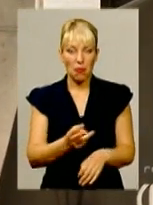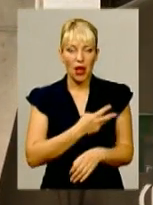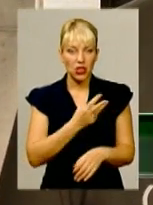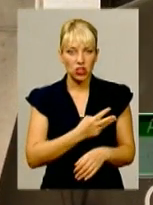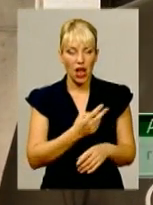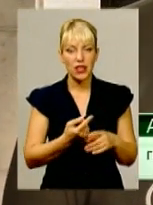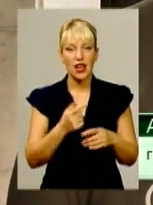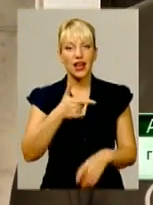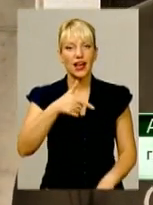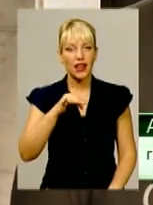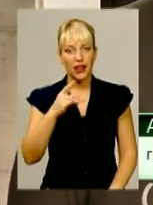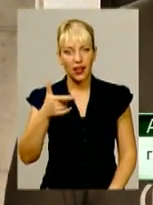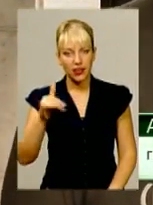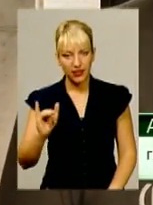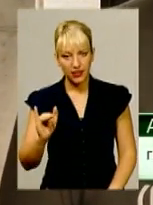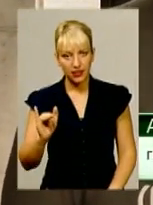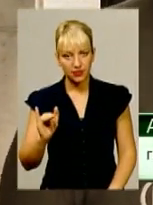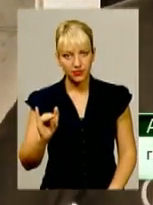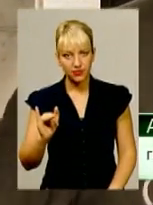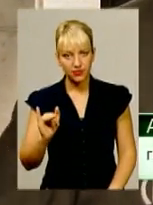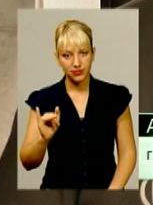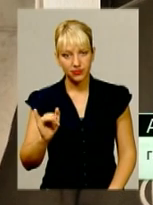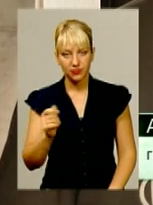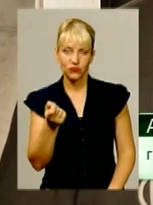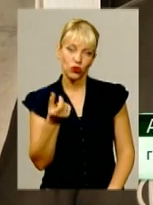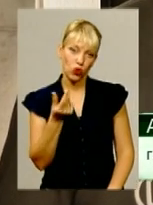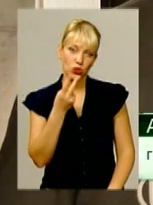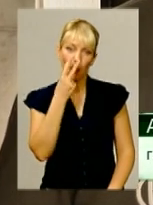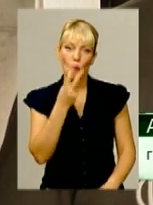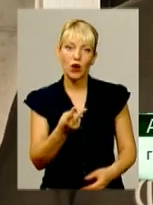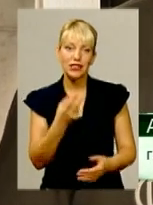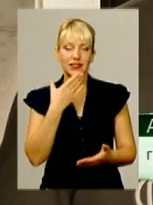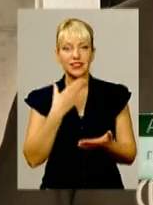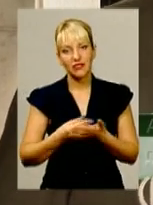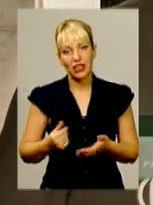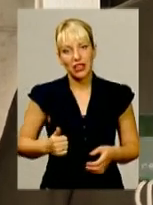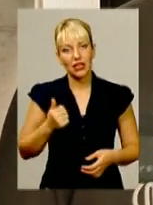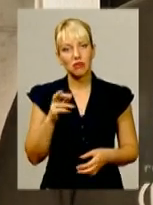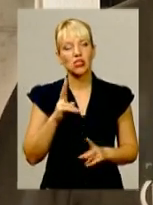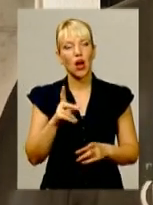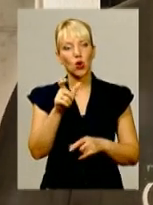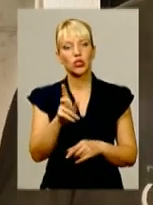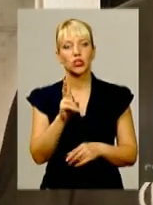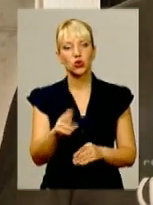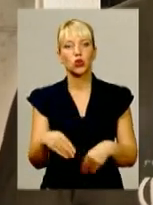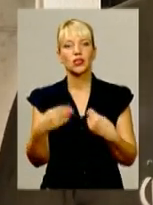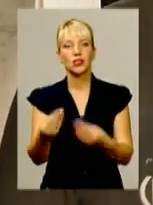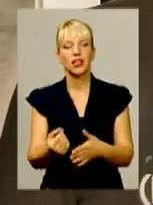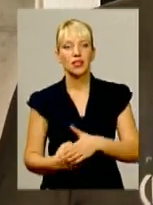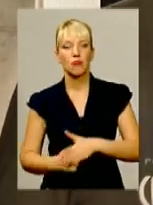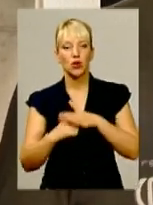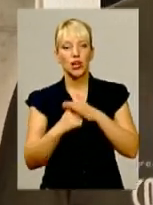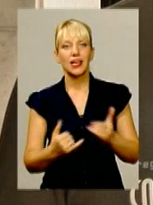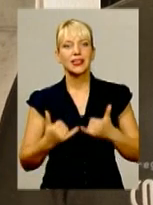таки Олександра Володимировича Гереги трошки показати свій імідж як людину, яка надає площадку і